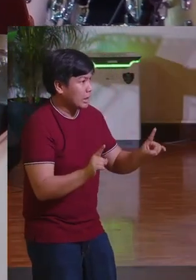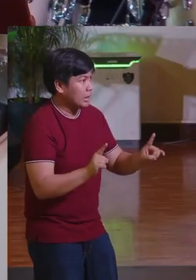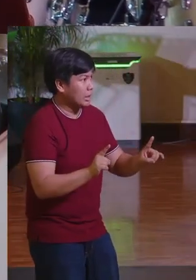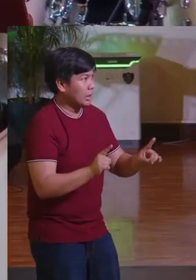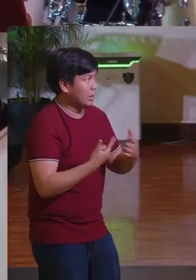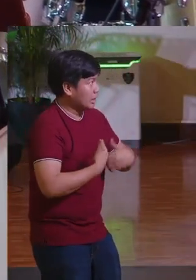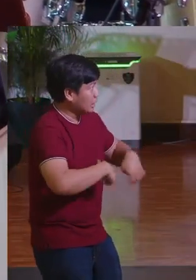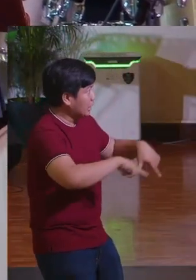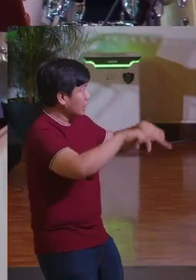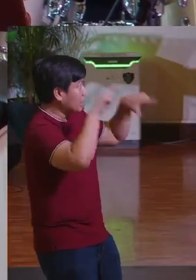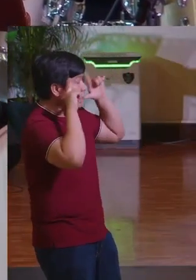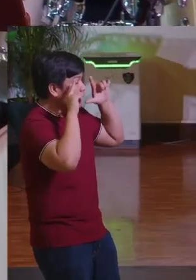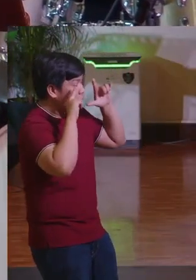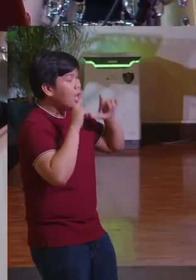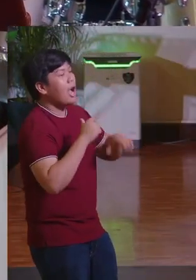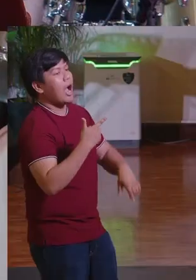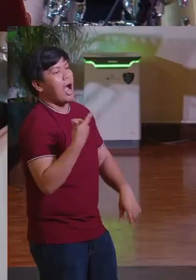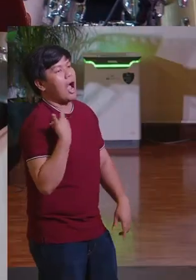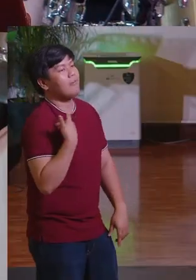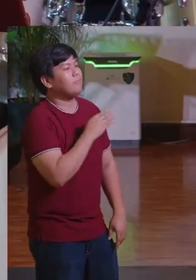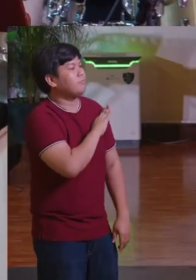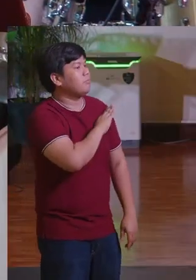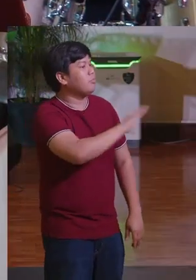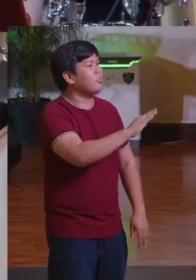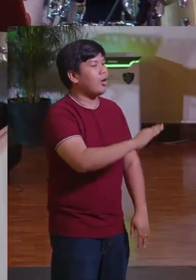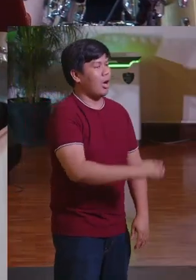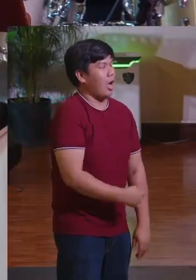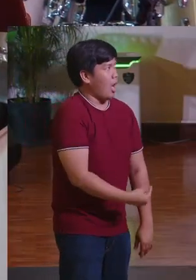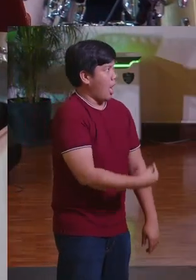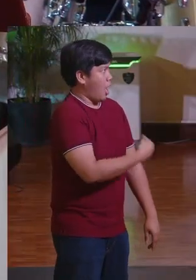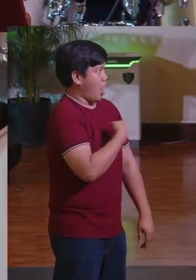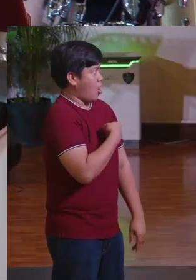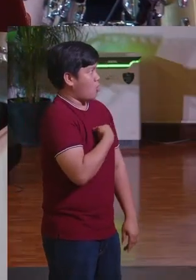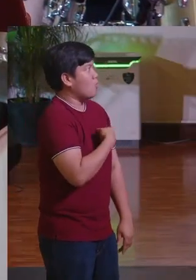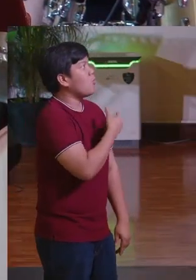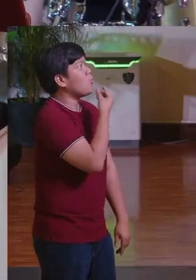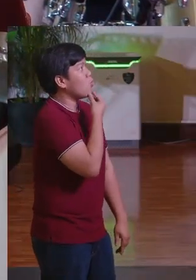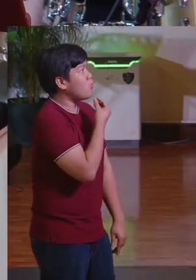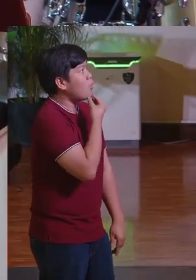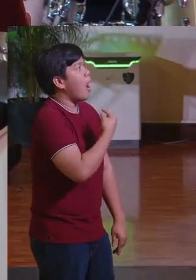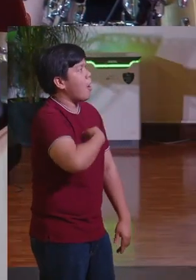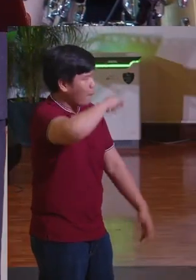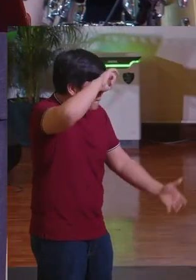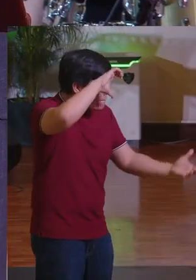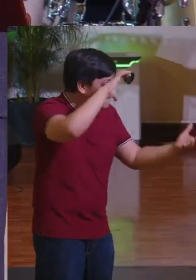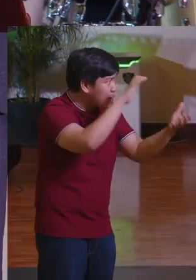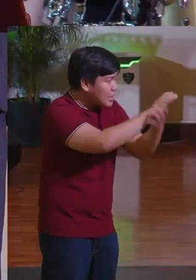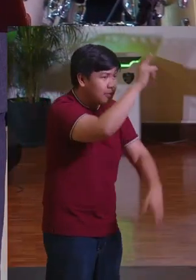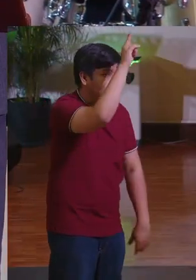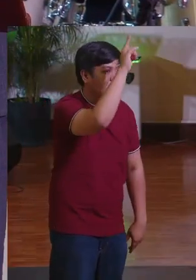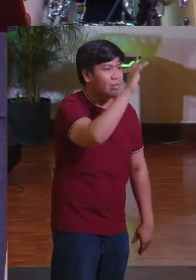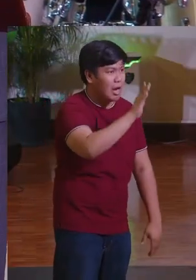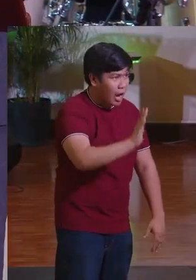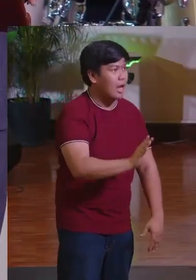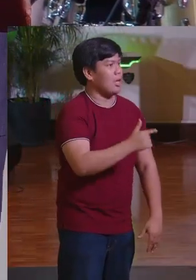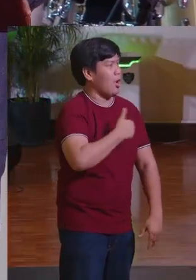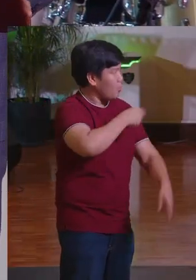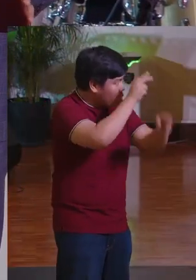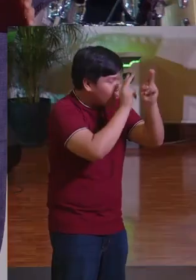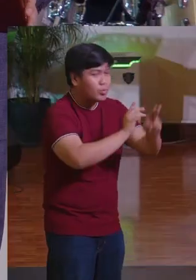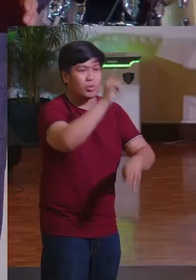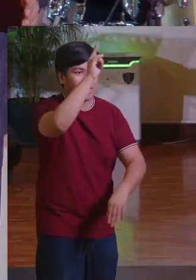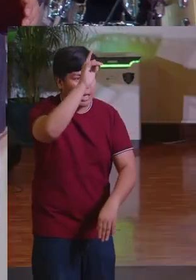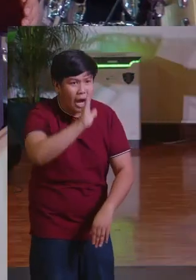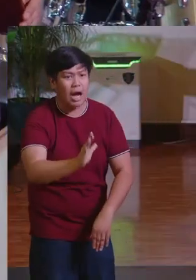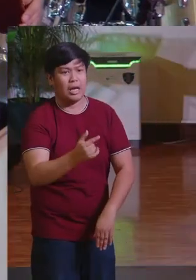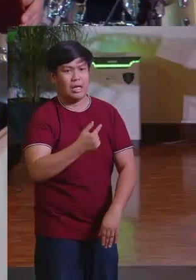ng pagsisisi, may kalakasang loob siya na sabihin, ako ay isang mananampalataya na may takot sa Diyos ng